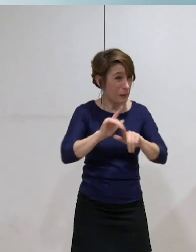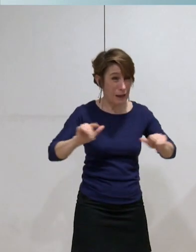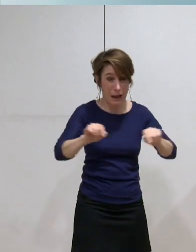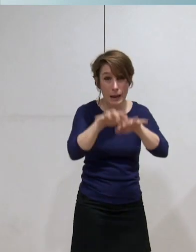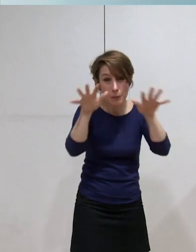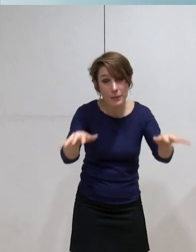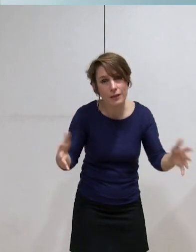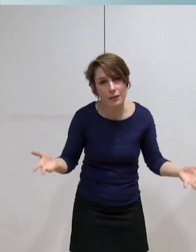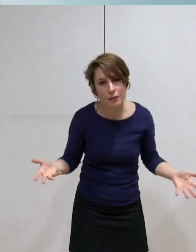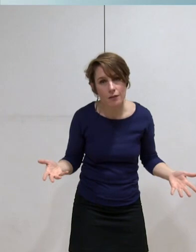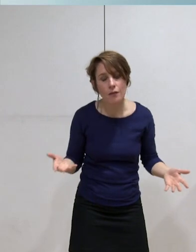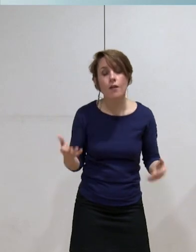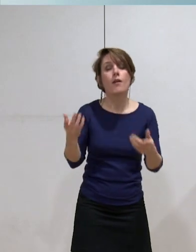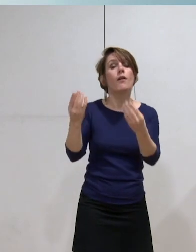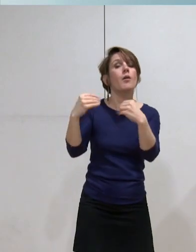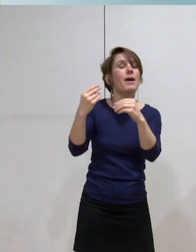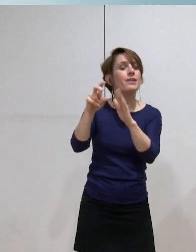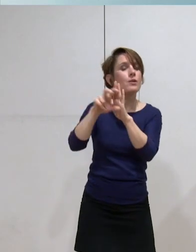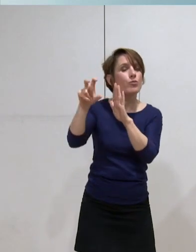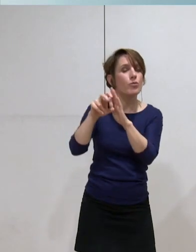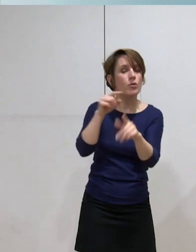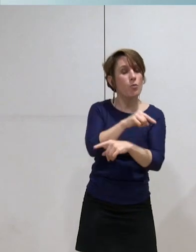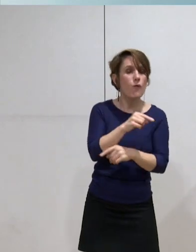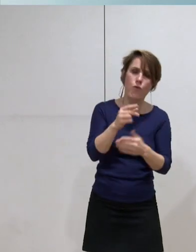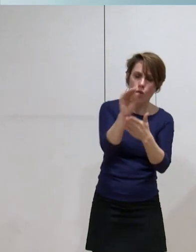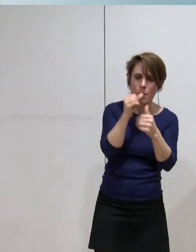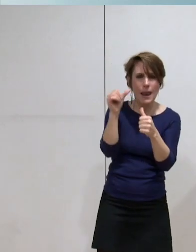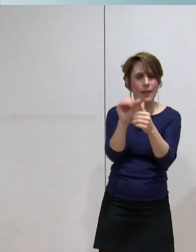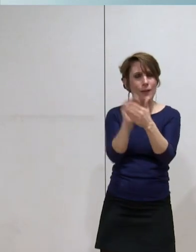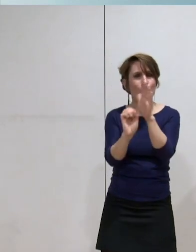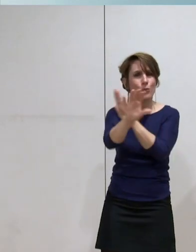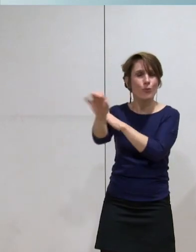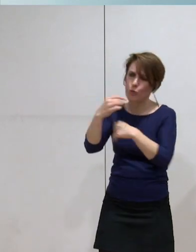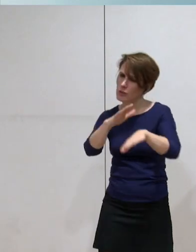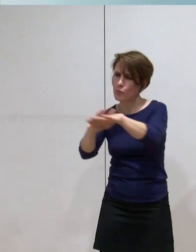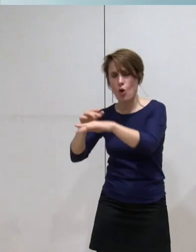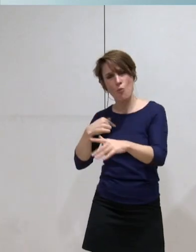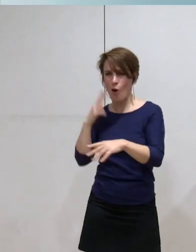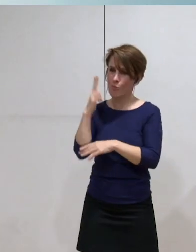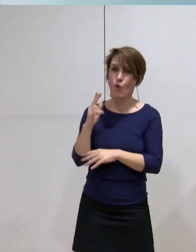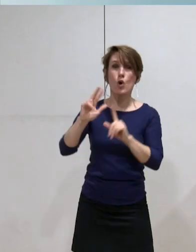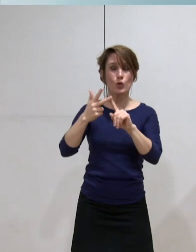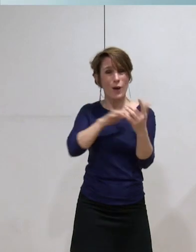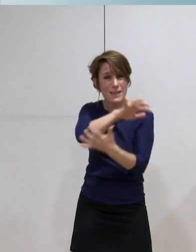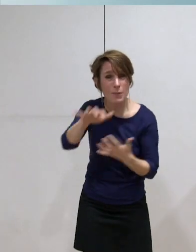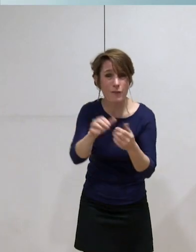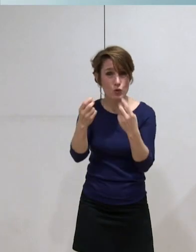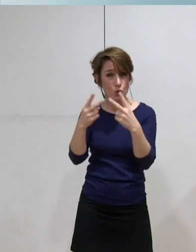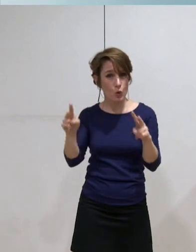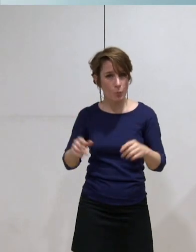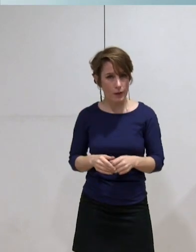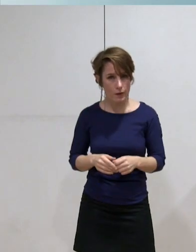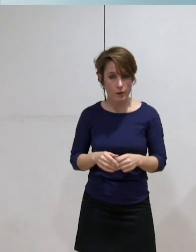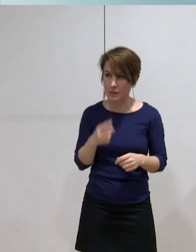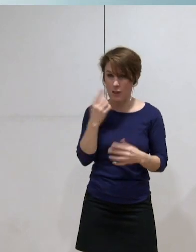vous avez écrit aux commerçants de grenobble que vous engagiez une 3oème révolution urbaine votre révolution urbaine elle se résume à